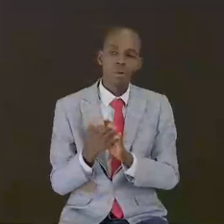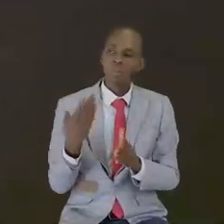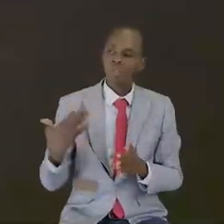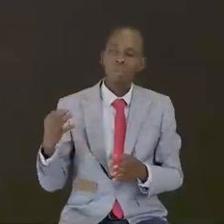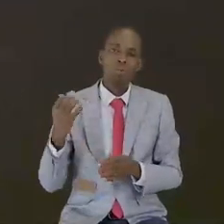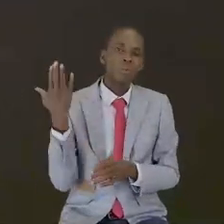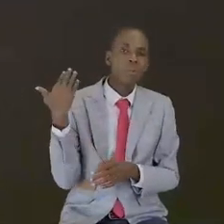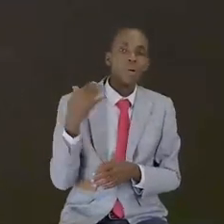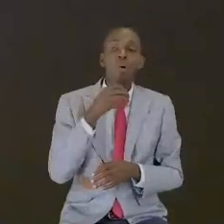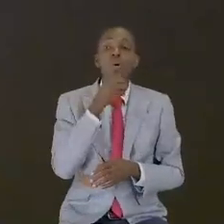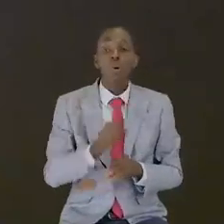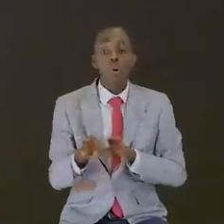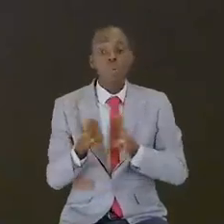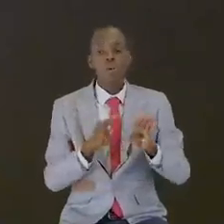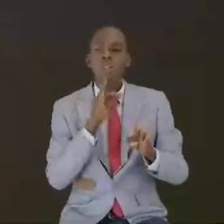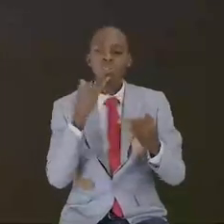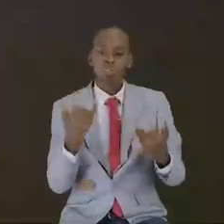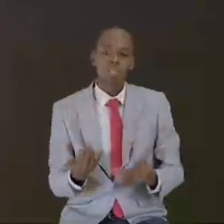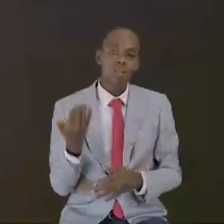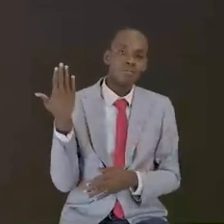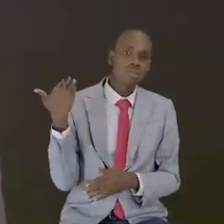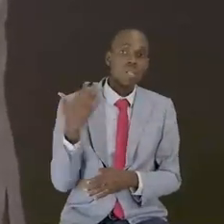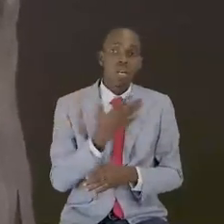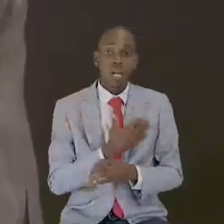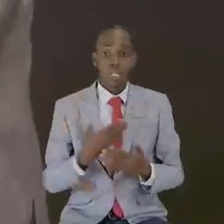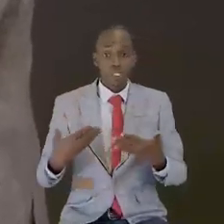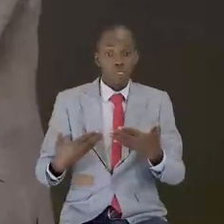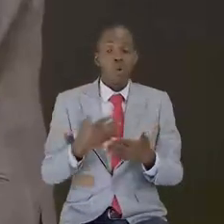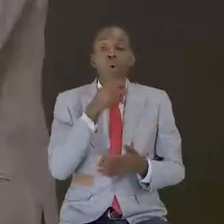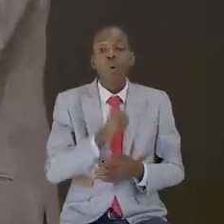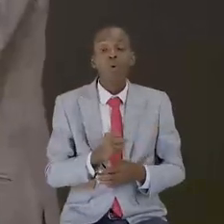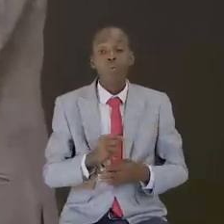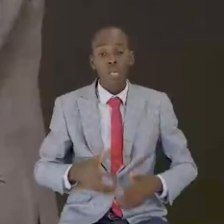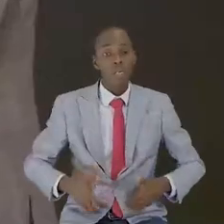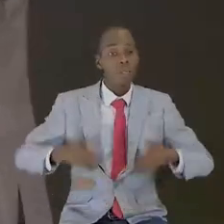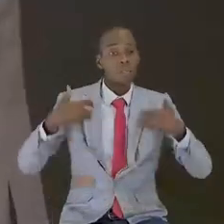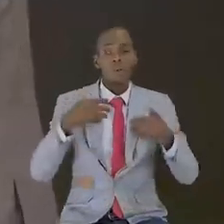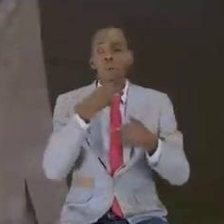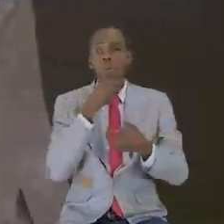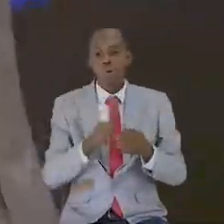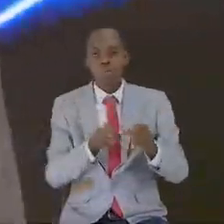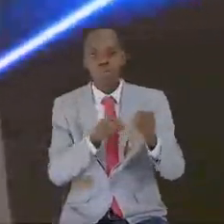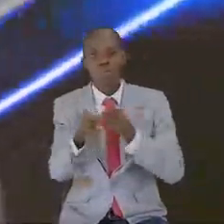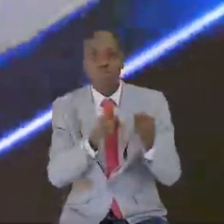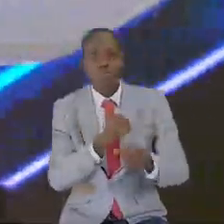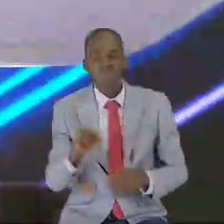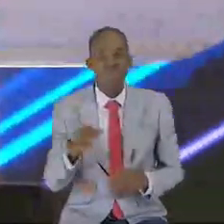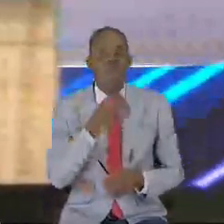L'ancien comportement, tout est passé. Et l'ancienne colère, l'ancienne bagarre,